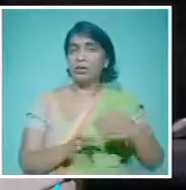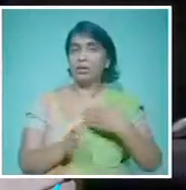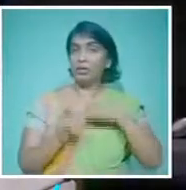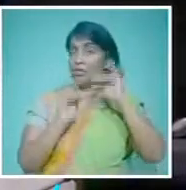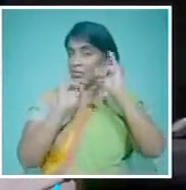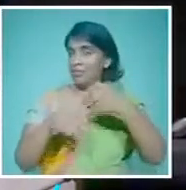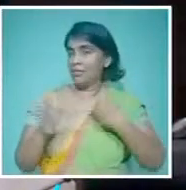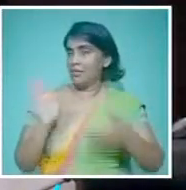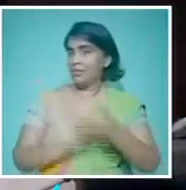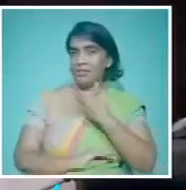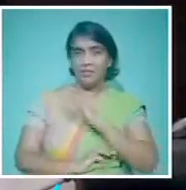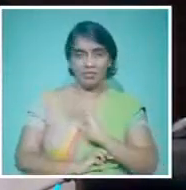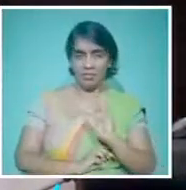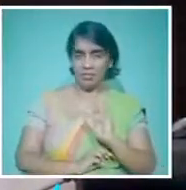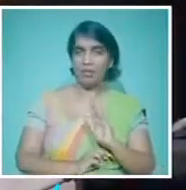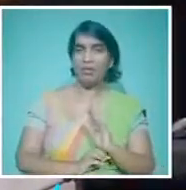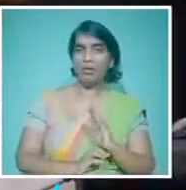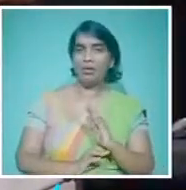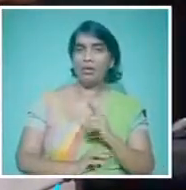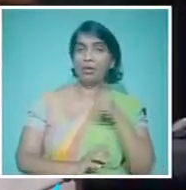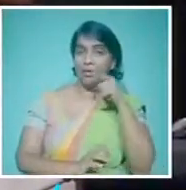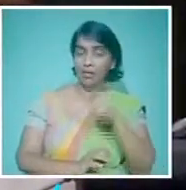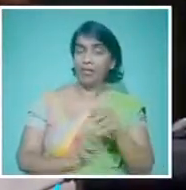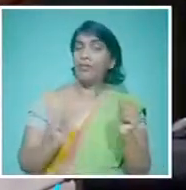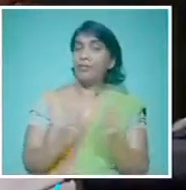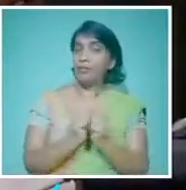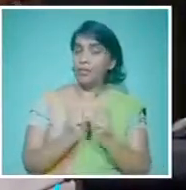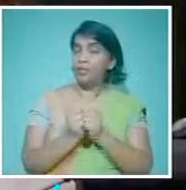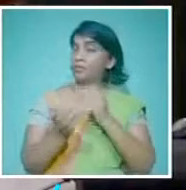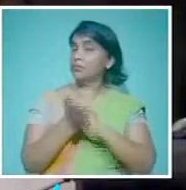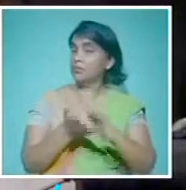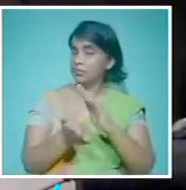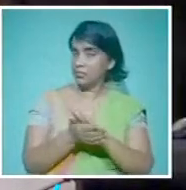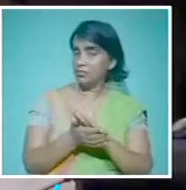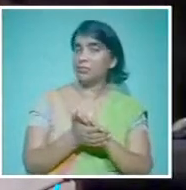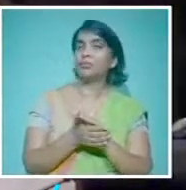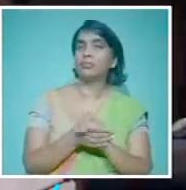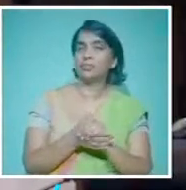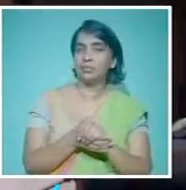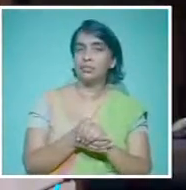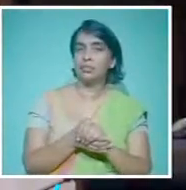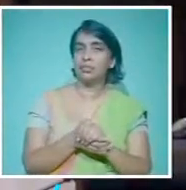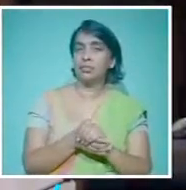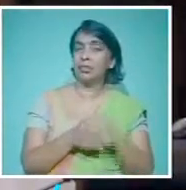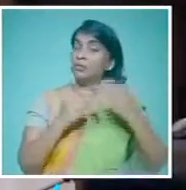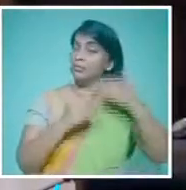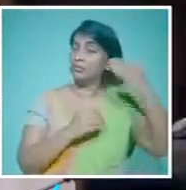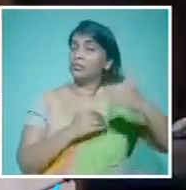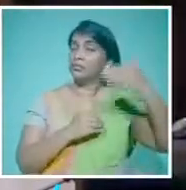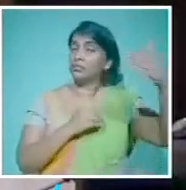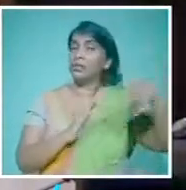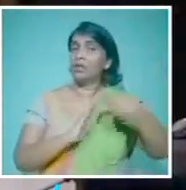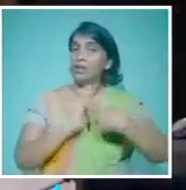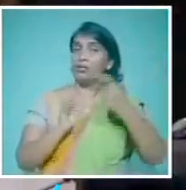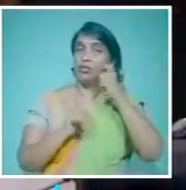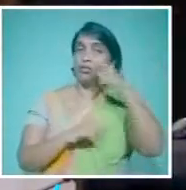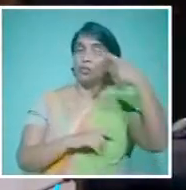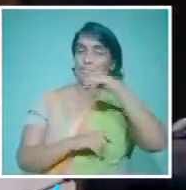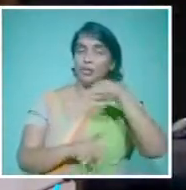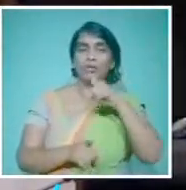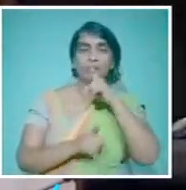nine. Merara de tuma kara mehebara. Tawat maga anak kiana kam merara de jana tawa